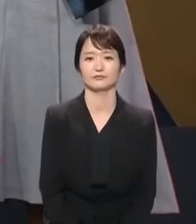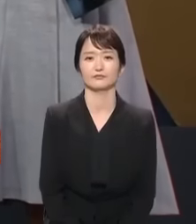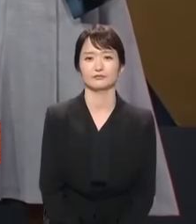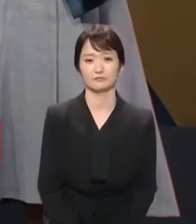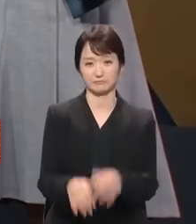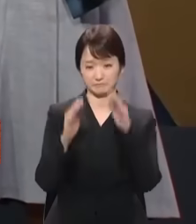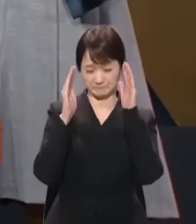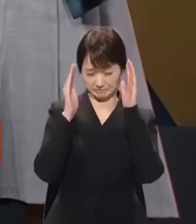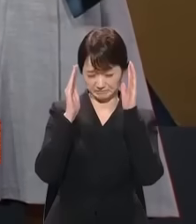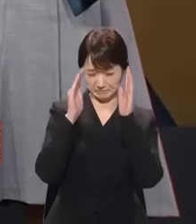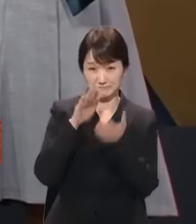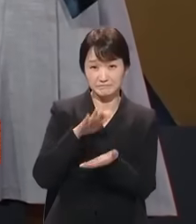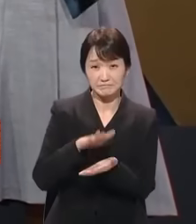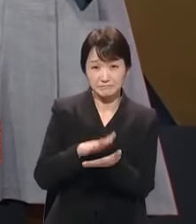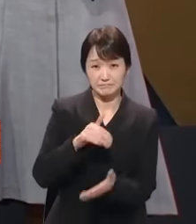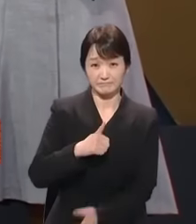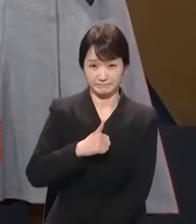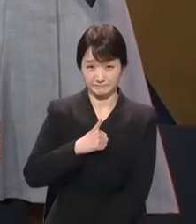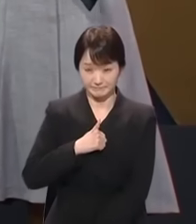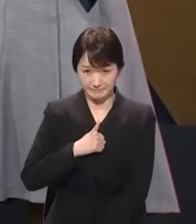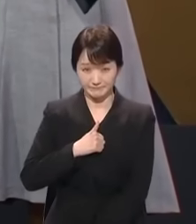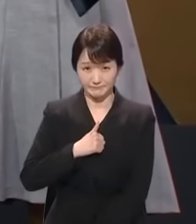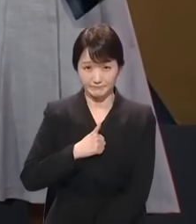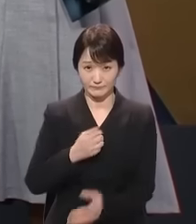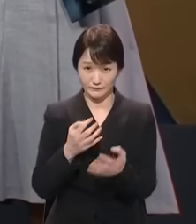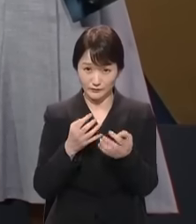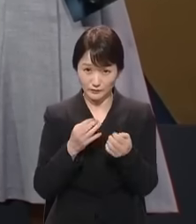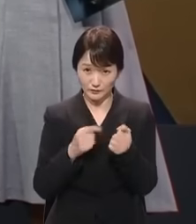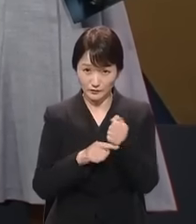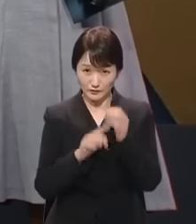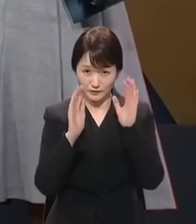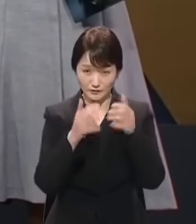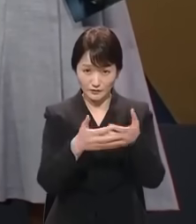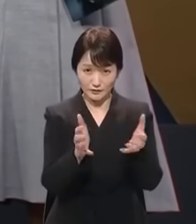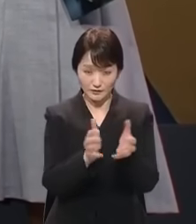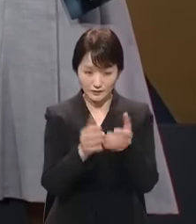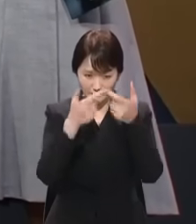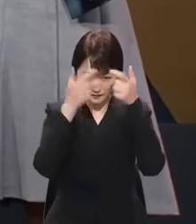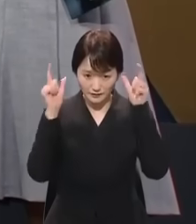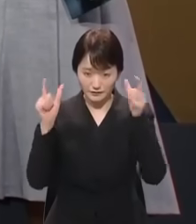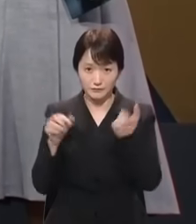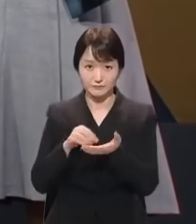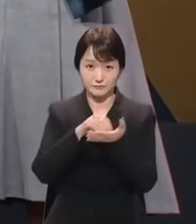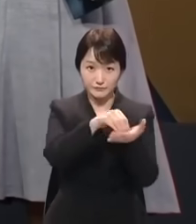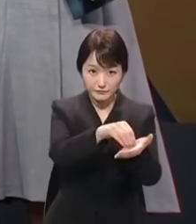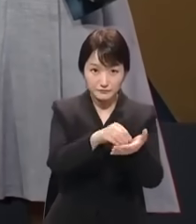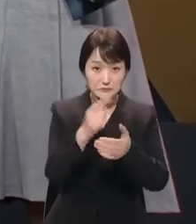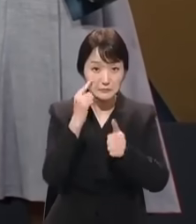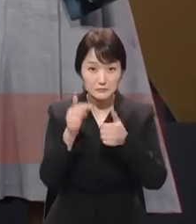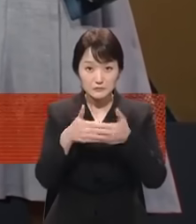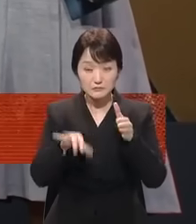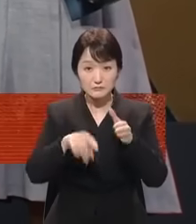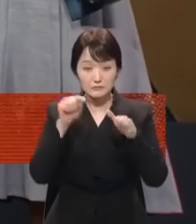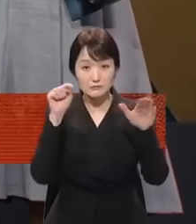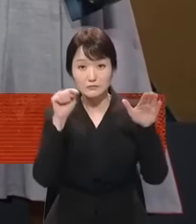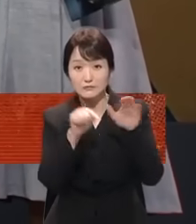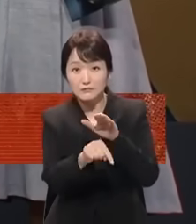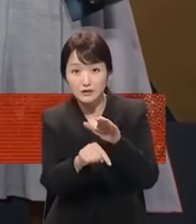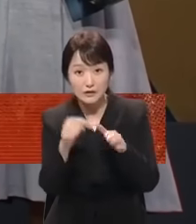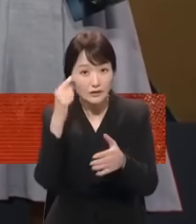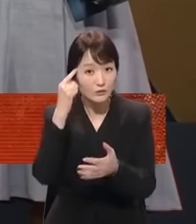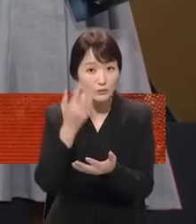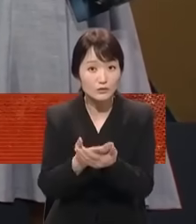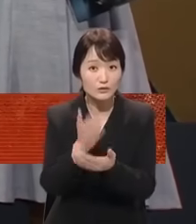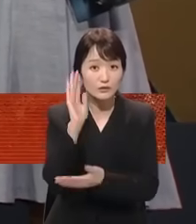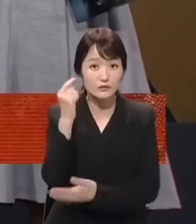학문에 대한 열정과 자부심으로 이공개 대학원에 진학한 여성 실험실에 출근한 첫날부터 충격적인 얘기를